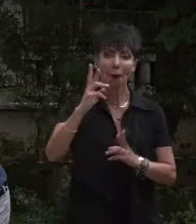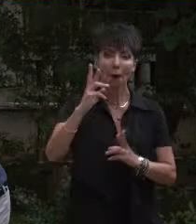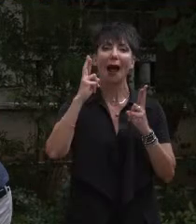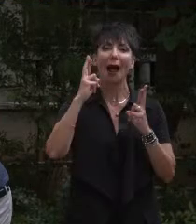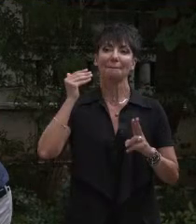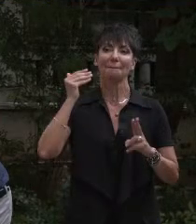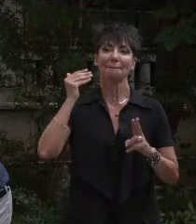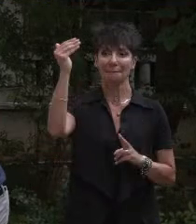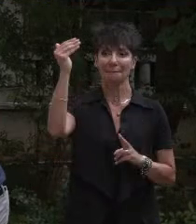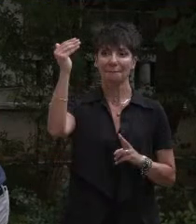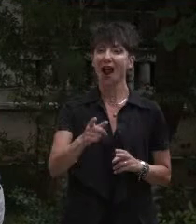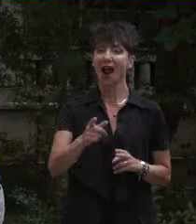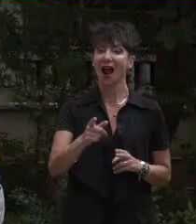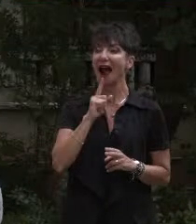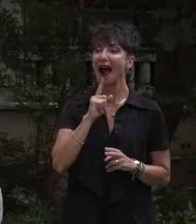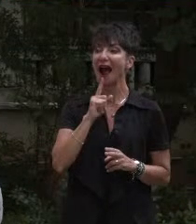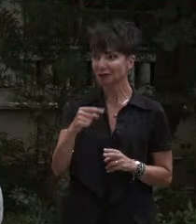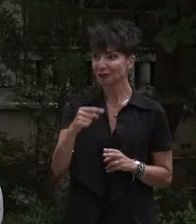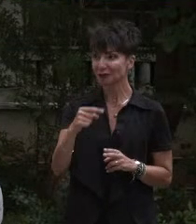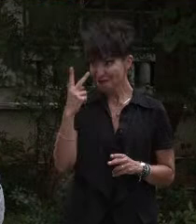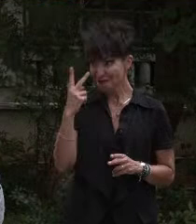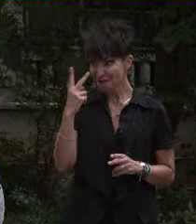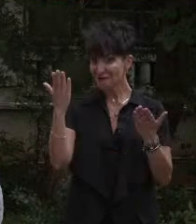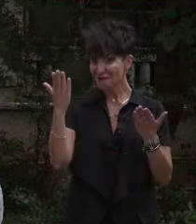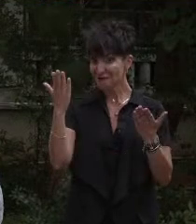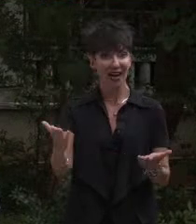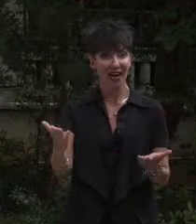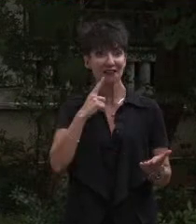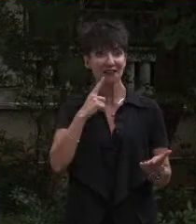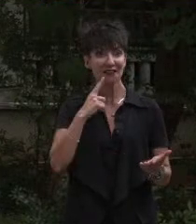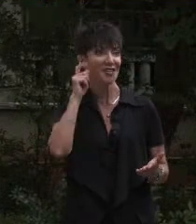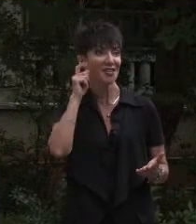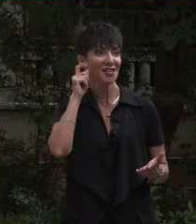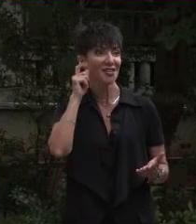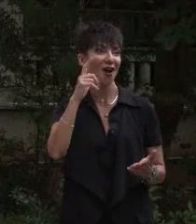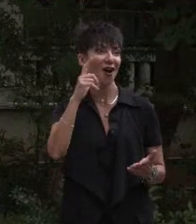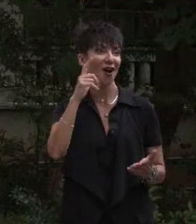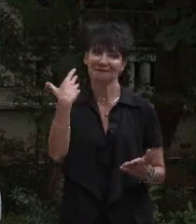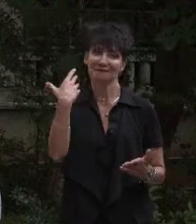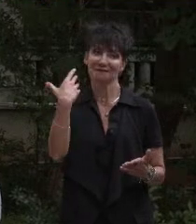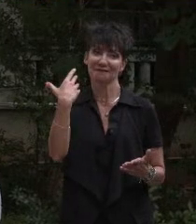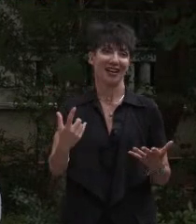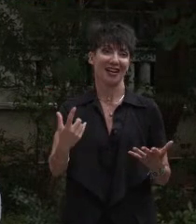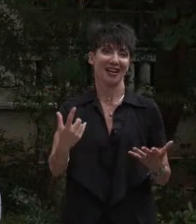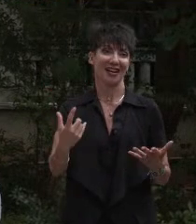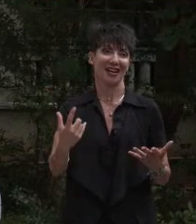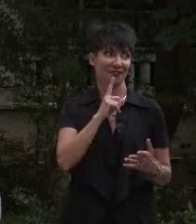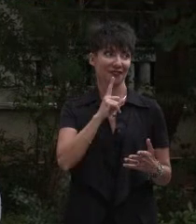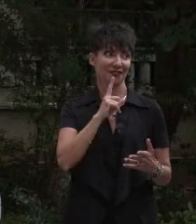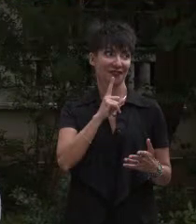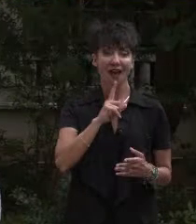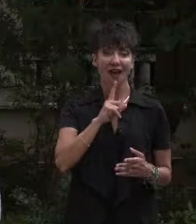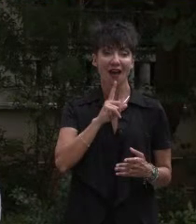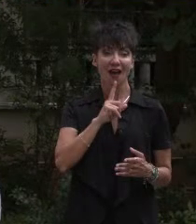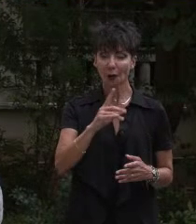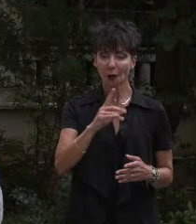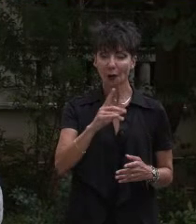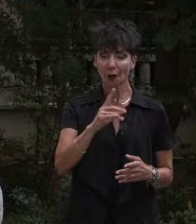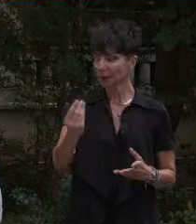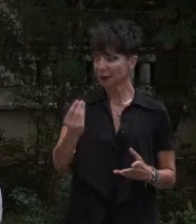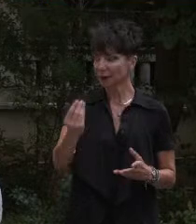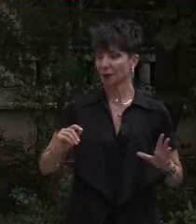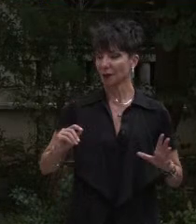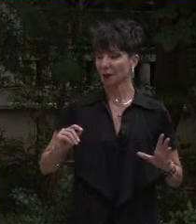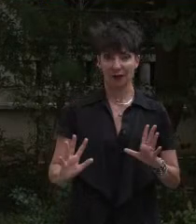πορεία. Και αυτό φαίνεται σήμερα με αυτήν την ωραία εκδήλωση και είναι δείγμα αυτής της αναγεννητικής